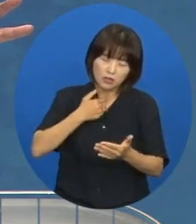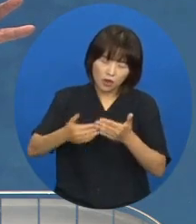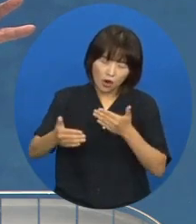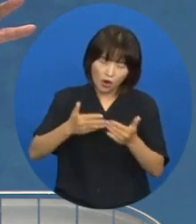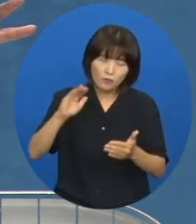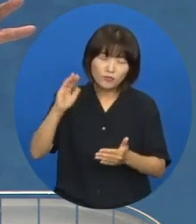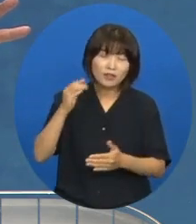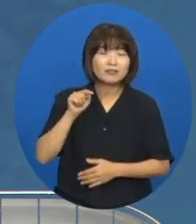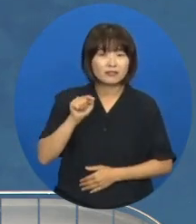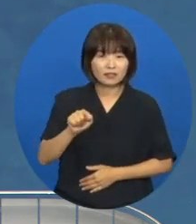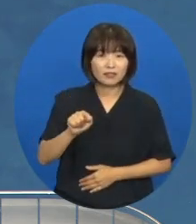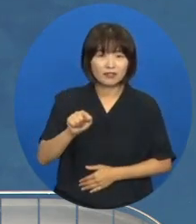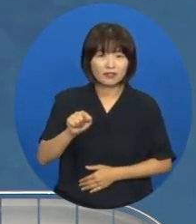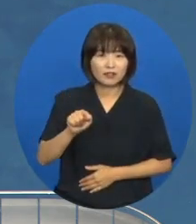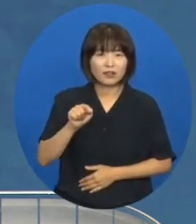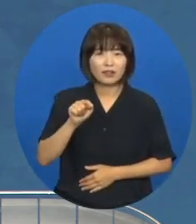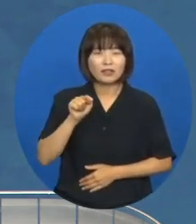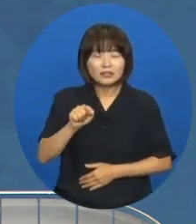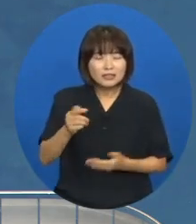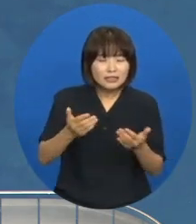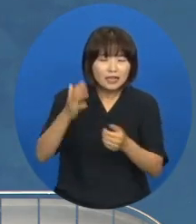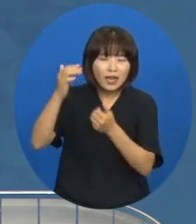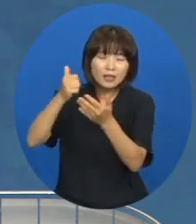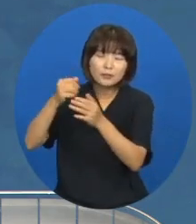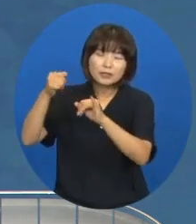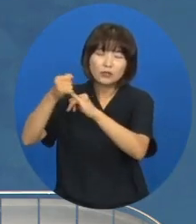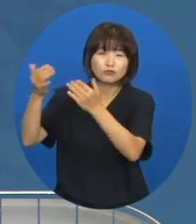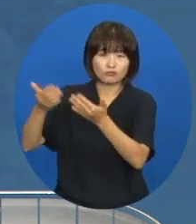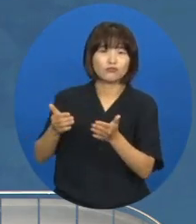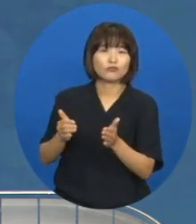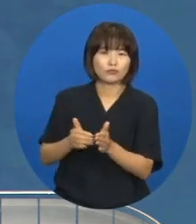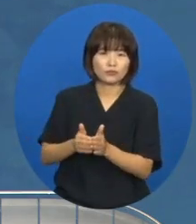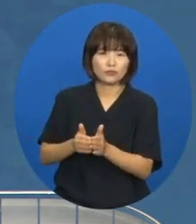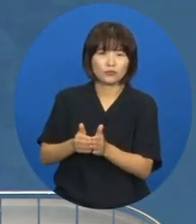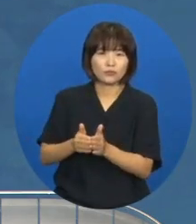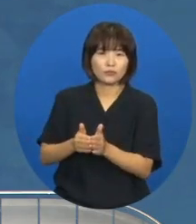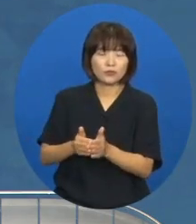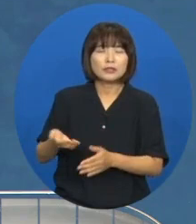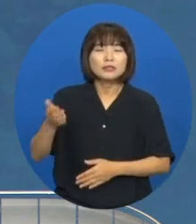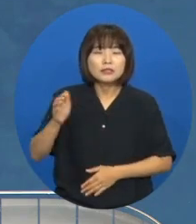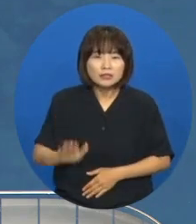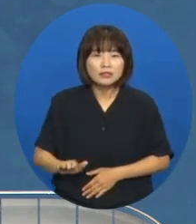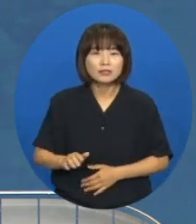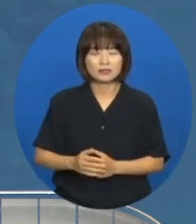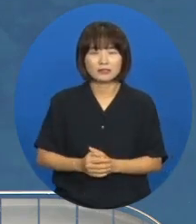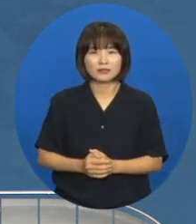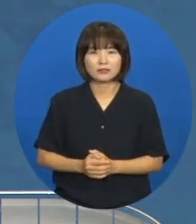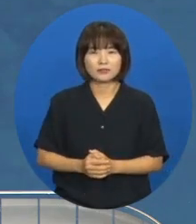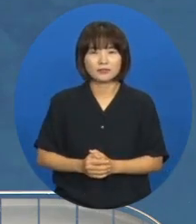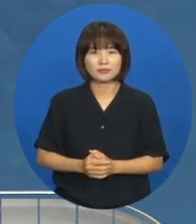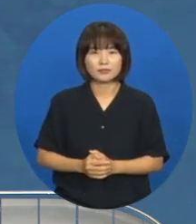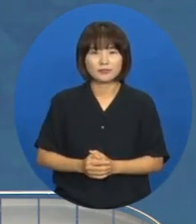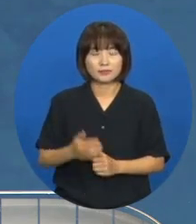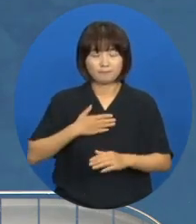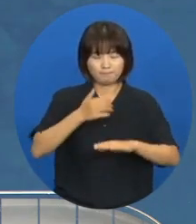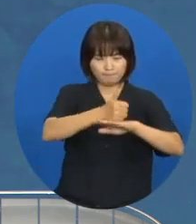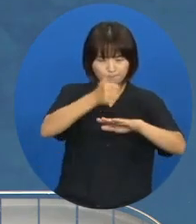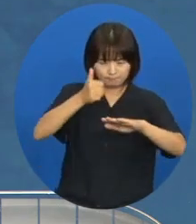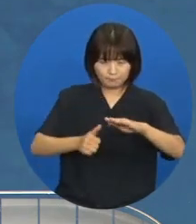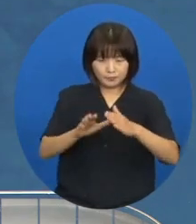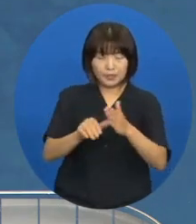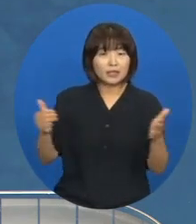거예요. 그 일은 하나님이 약속하신 거였어요. 그런데 제가 은퇴할